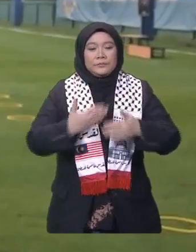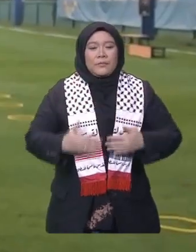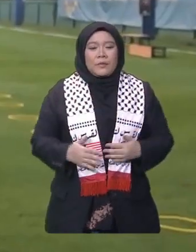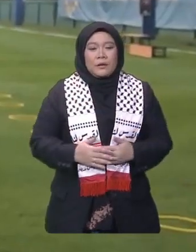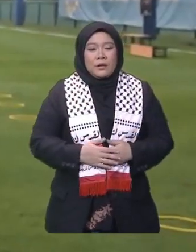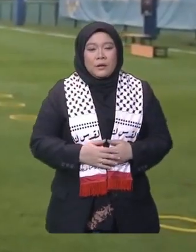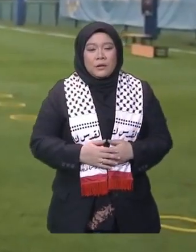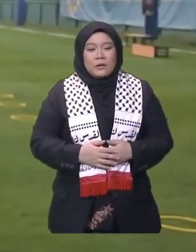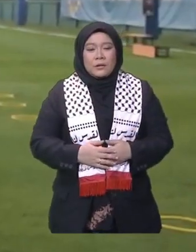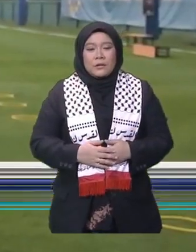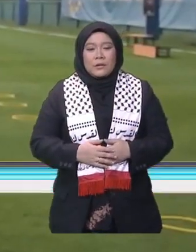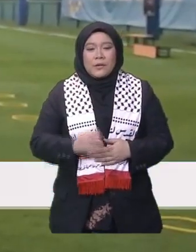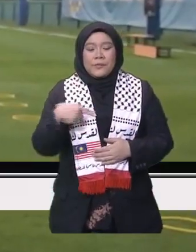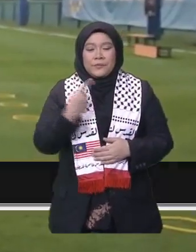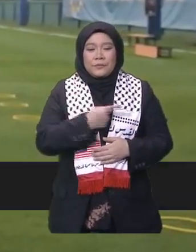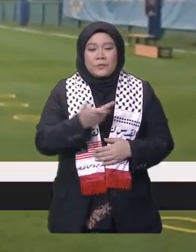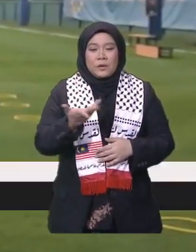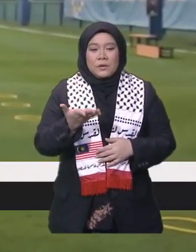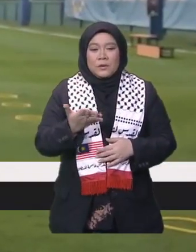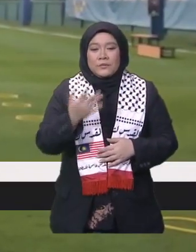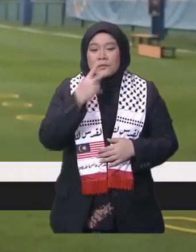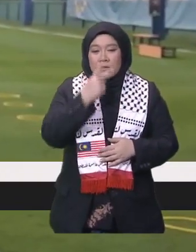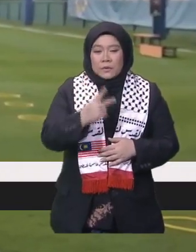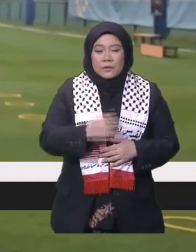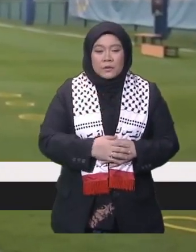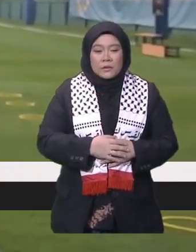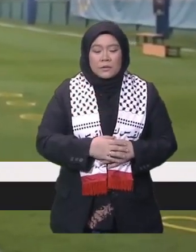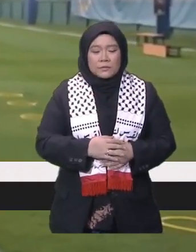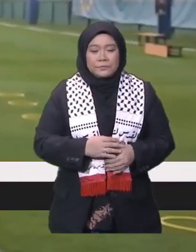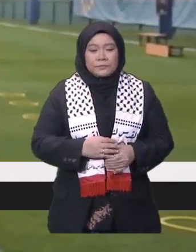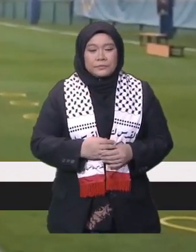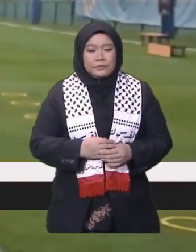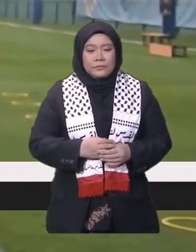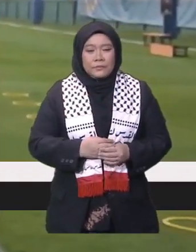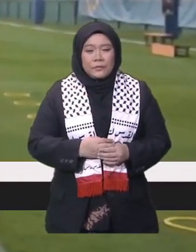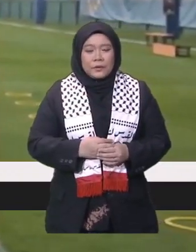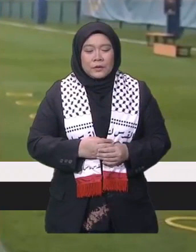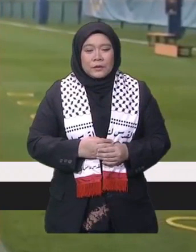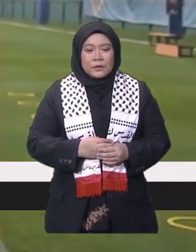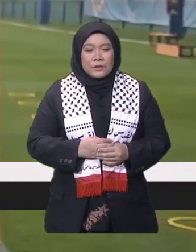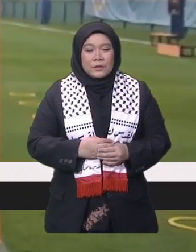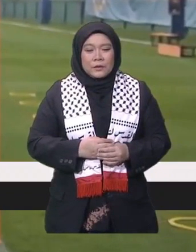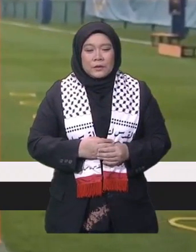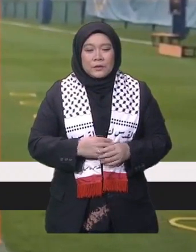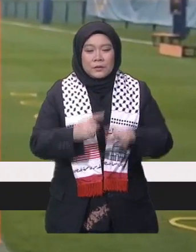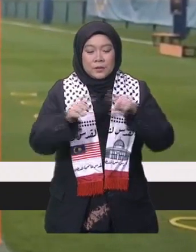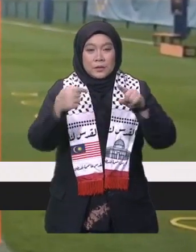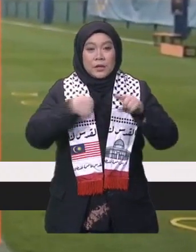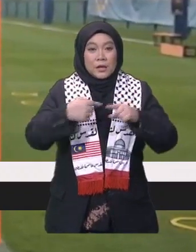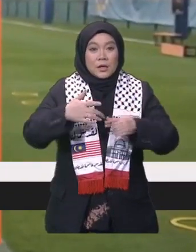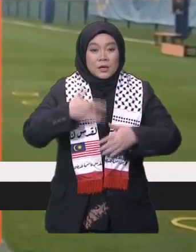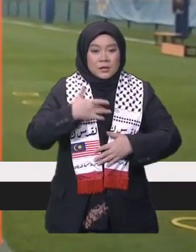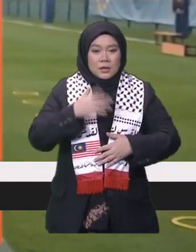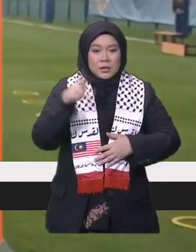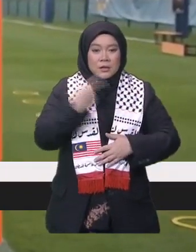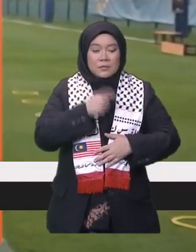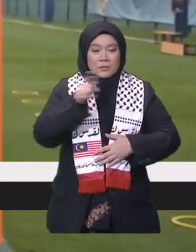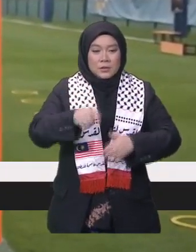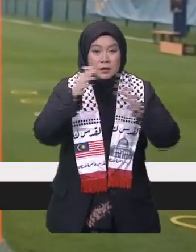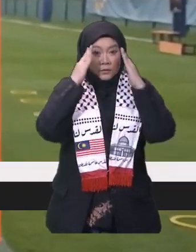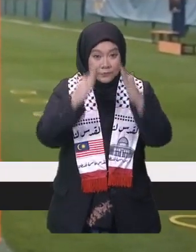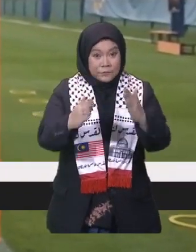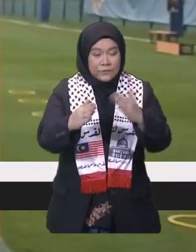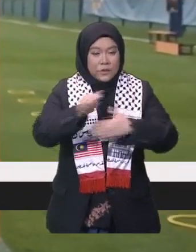Of course we want to compete, we want to have a good result and good win against Laos. But I think it's better we have to focus on